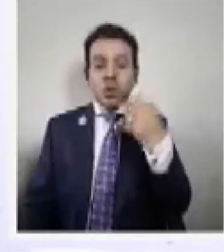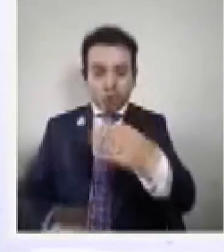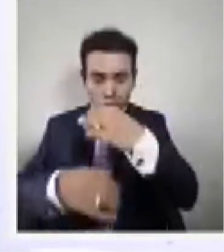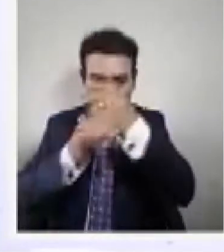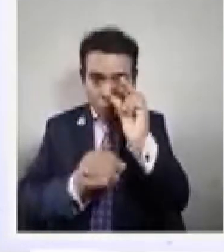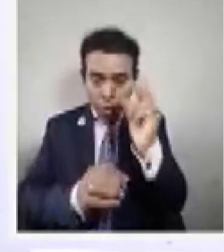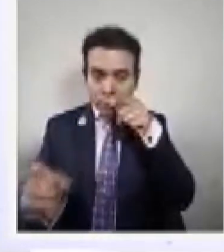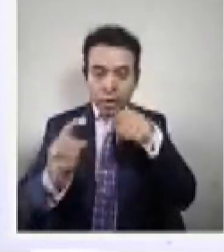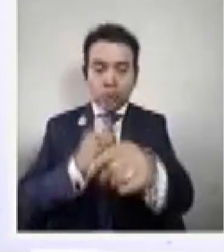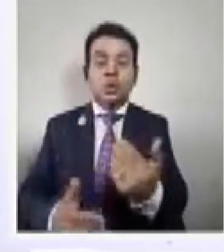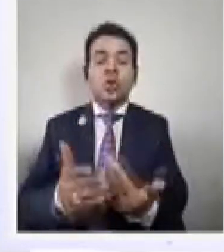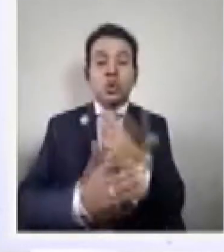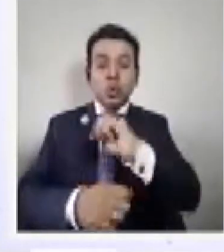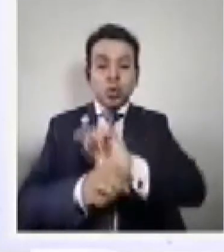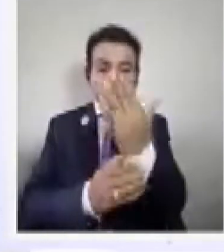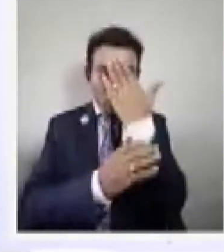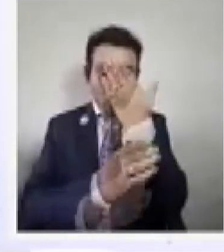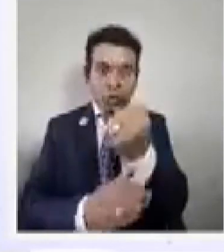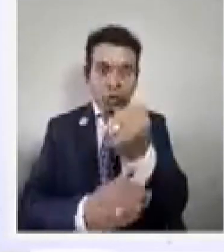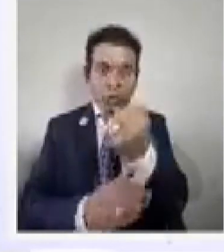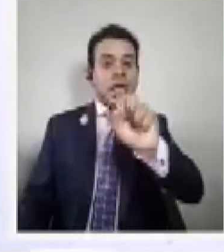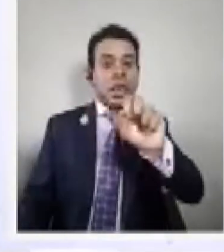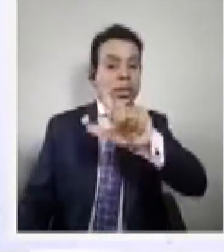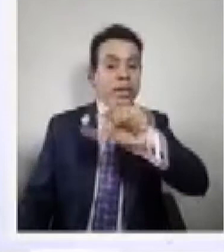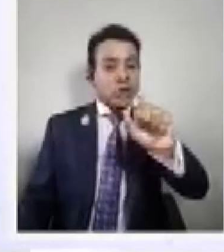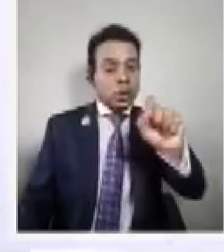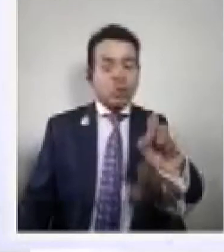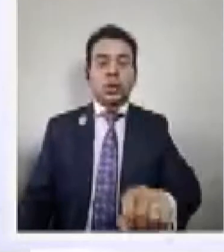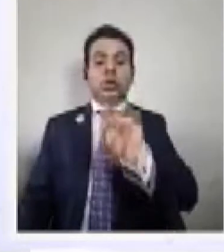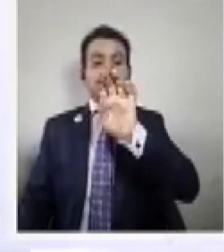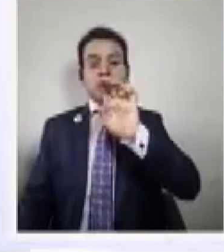হয়েছে 2,744 জন, শনাক্ত